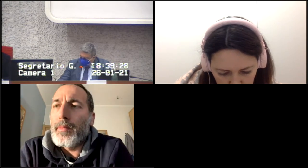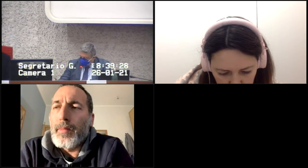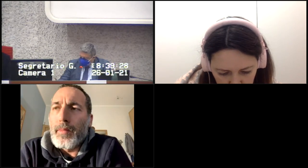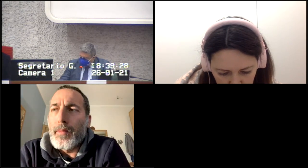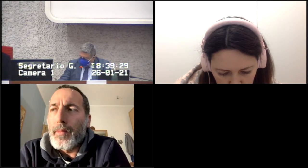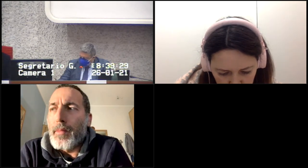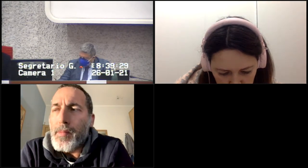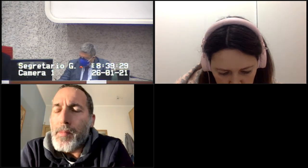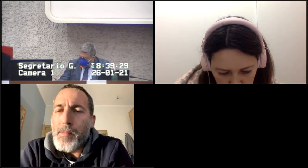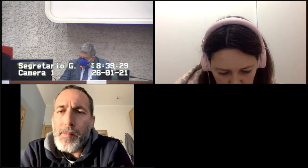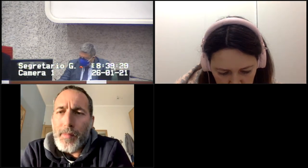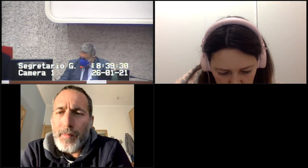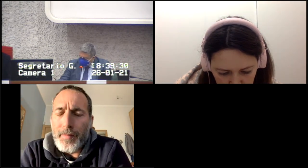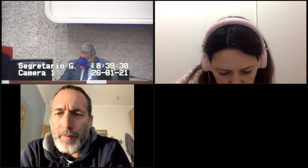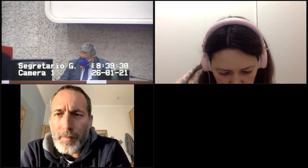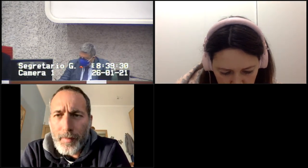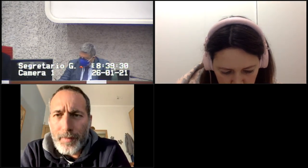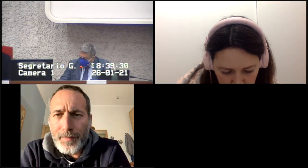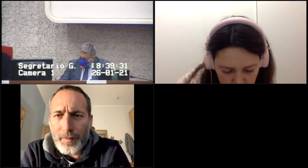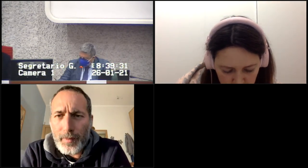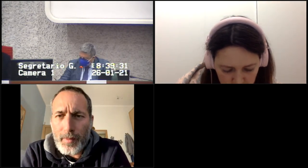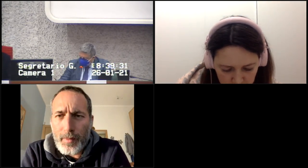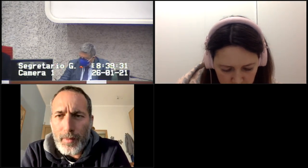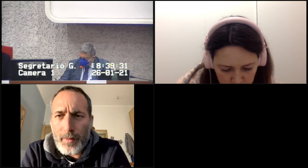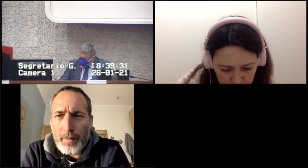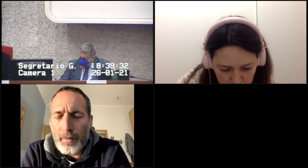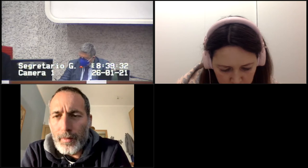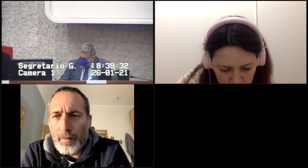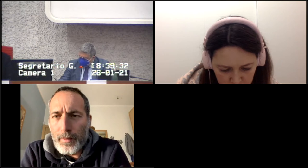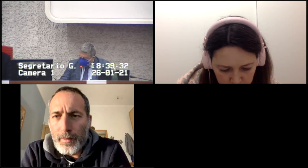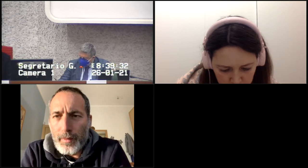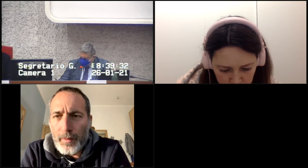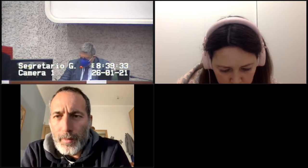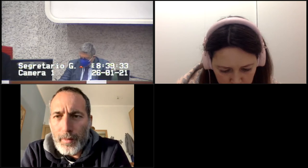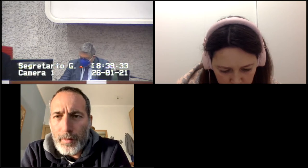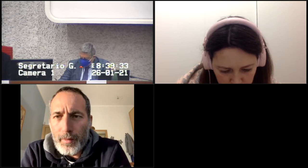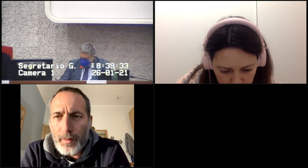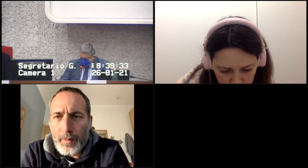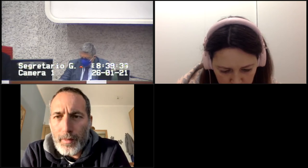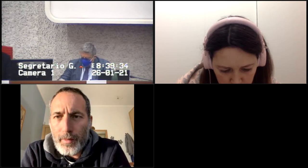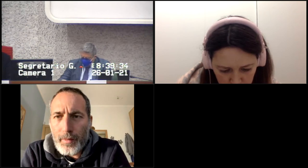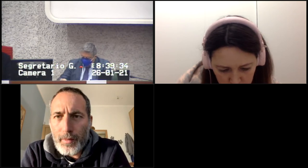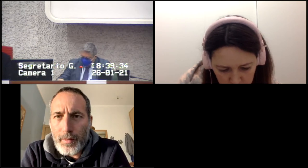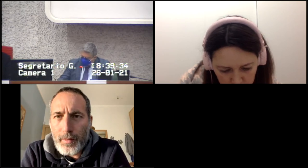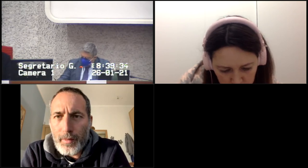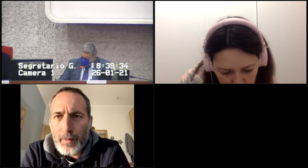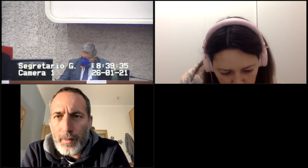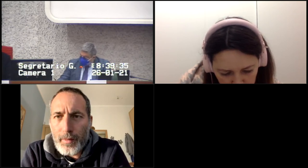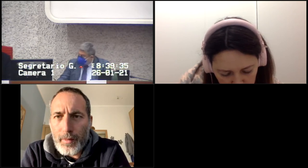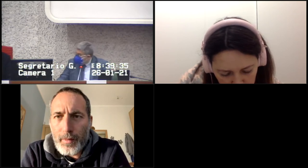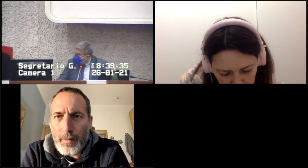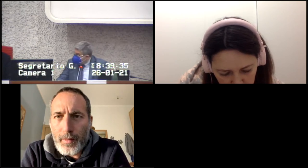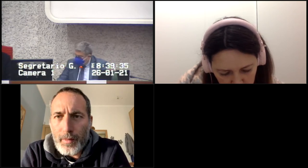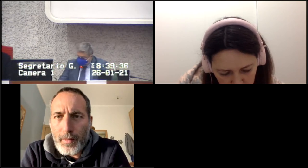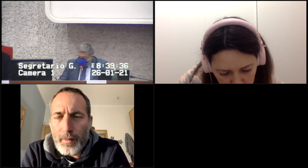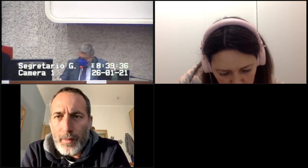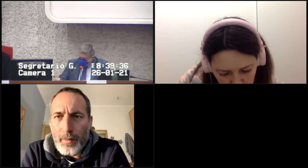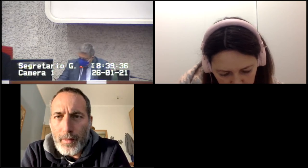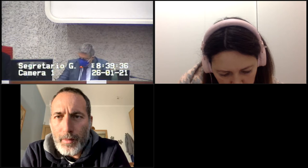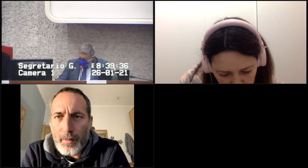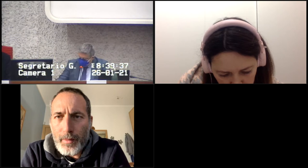13, 14, 15, 16, 17, 18, 19 e 20. Allora sono 20